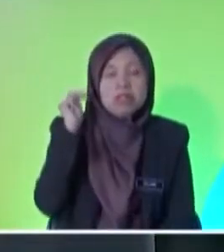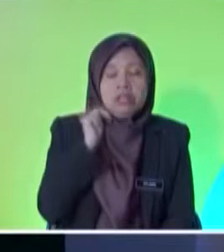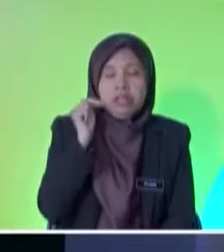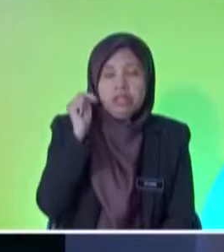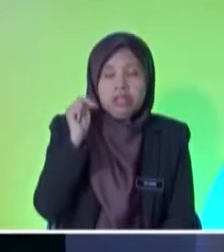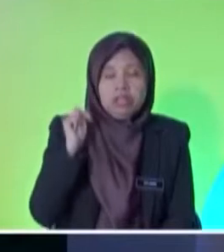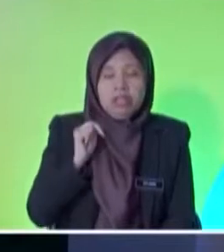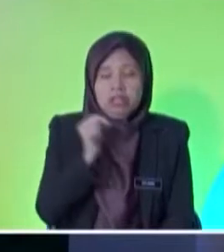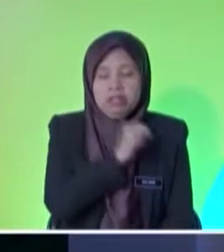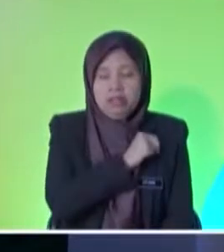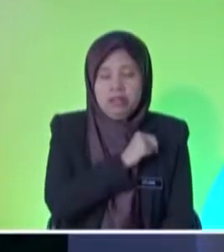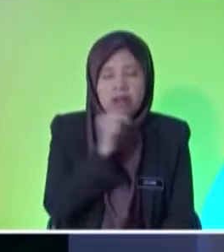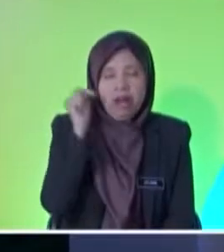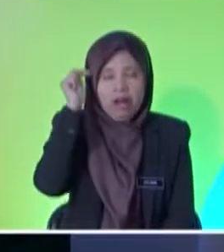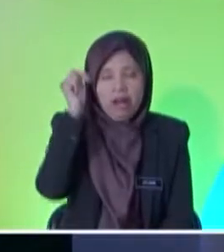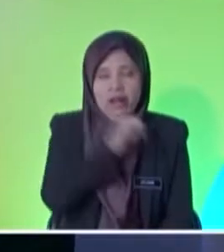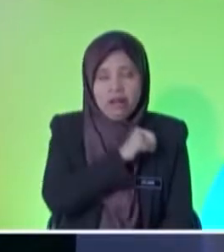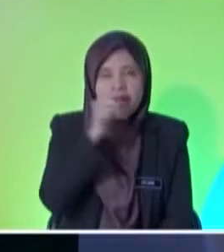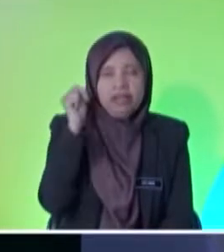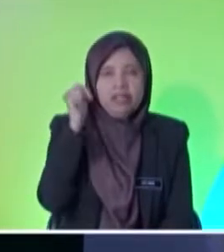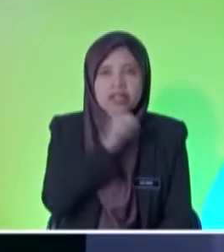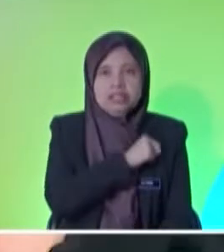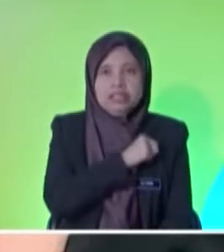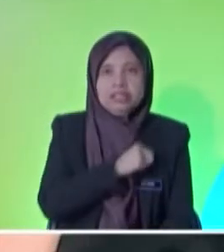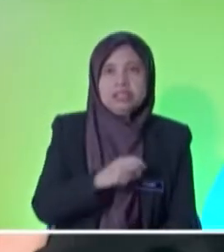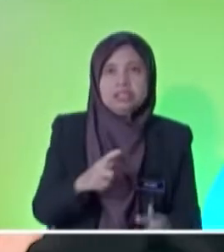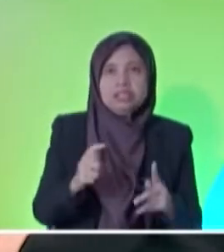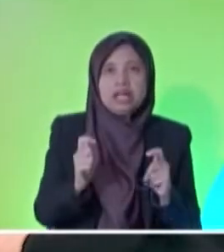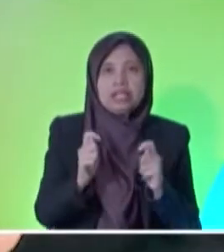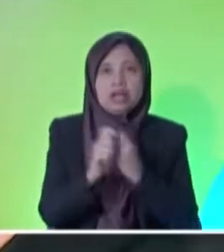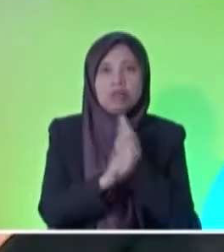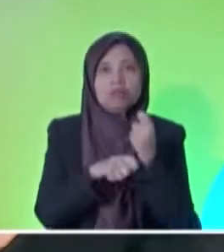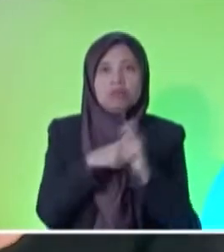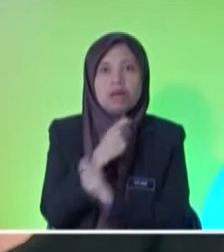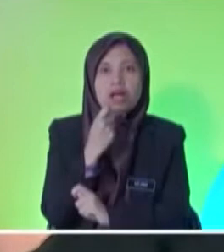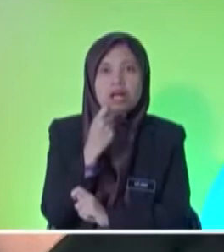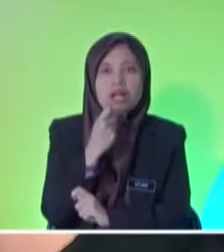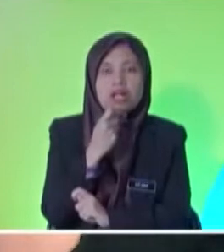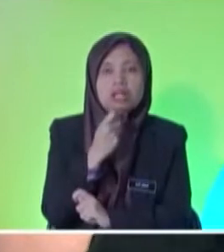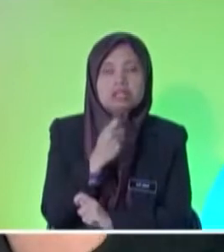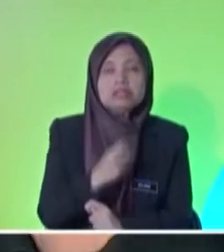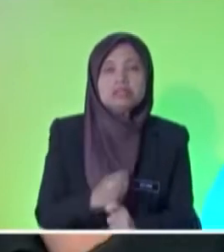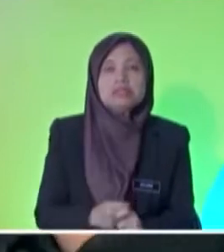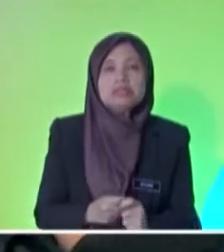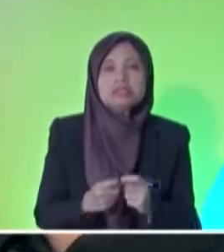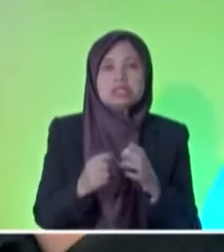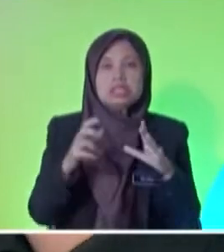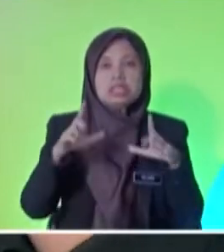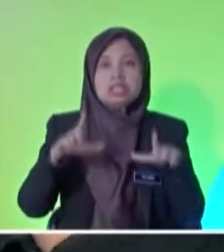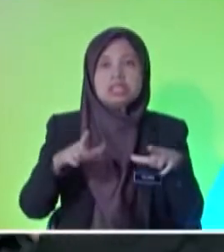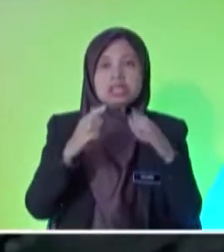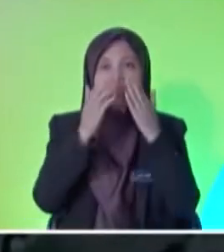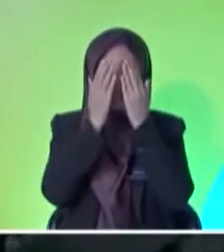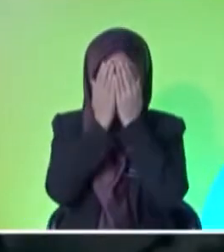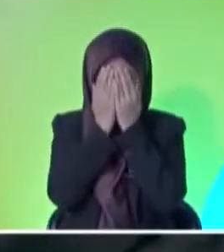noah-semua nawaitut Awards tayamum Ma kayuma tayamum Ma tadi letak terus